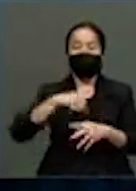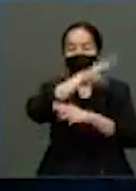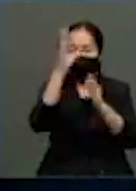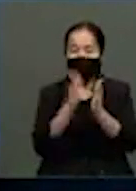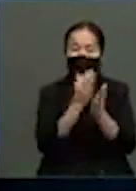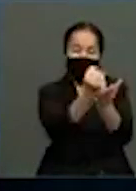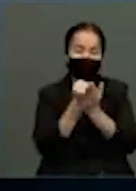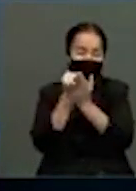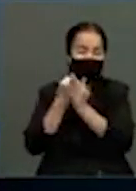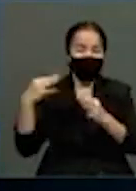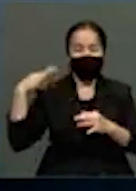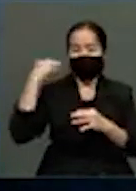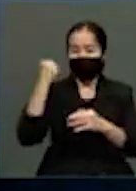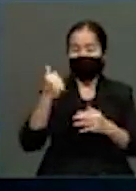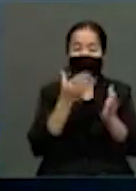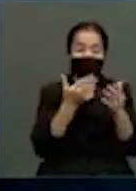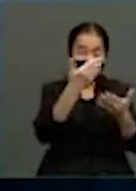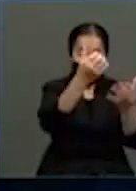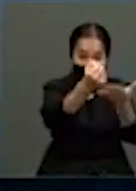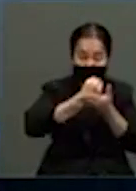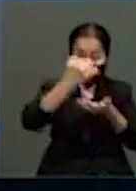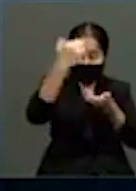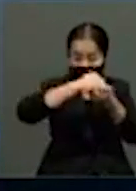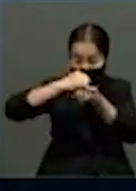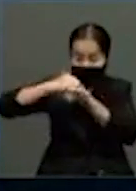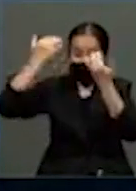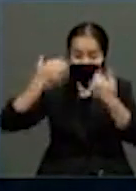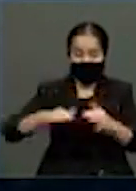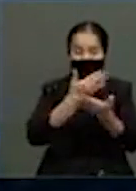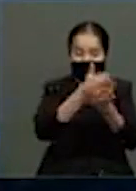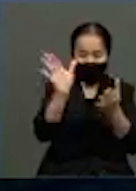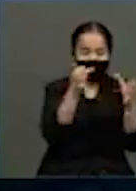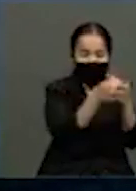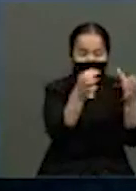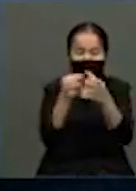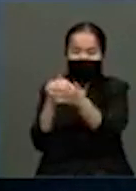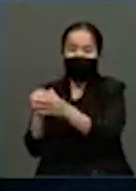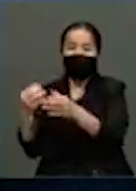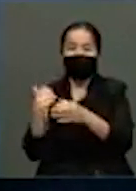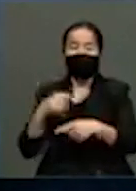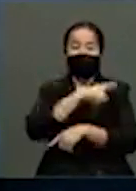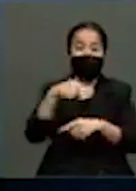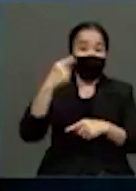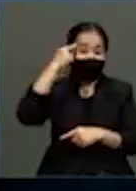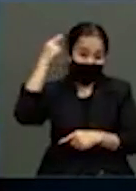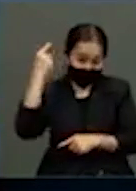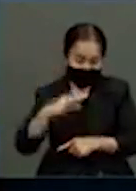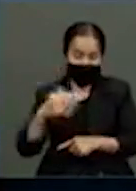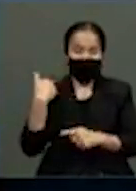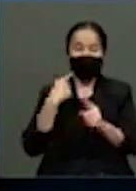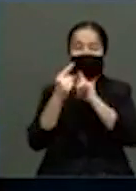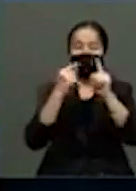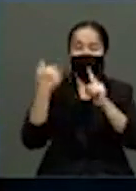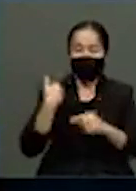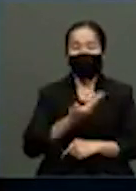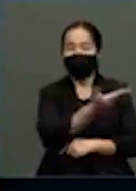ช่วยกันตอนนี้กระจายไปในกลุ่มเขตกันนะครับทุกท่านคงจะได้รับการติดต่อไปแล้วก็ขอแรง